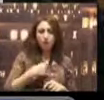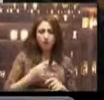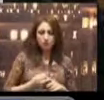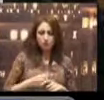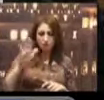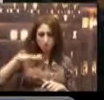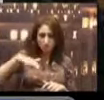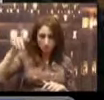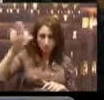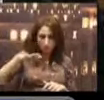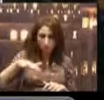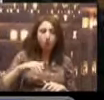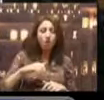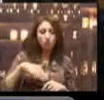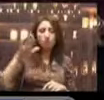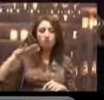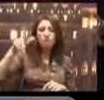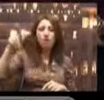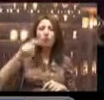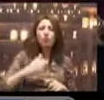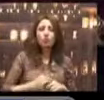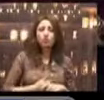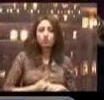اه؟ ما زال موجود. اه اوكي.